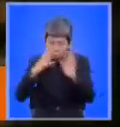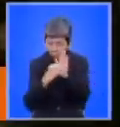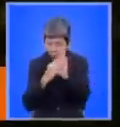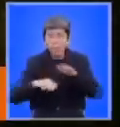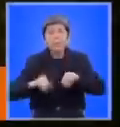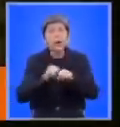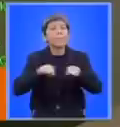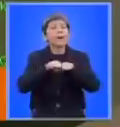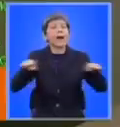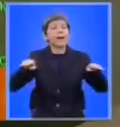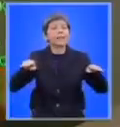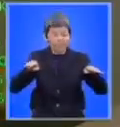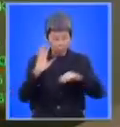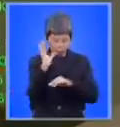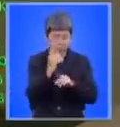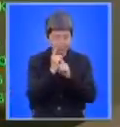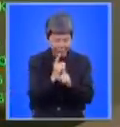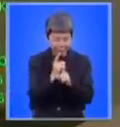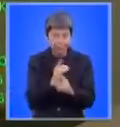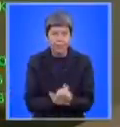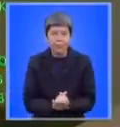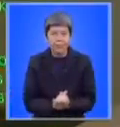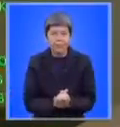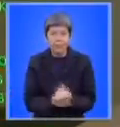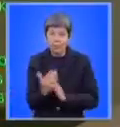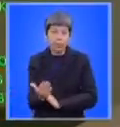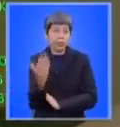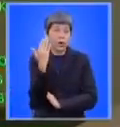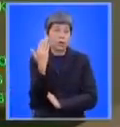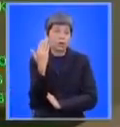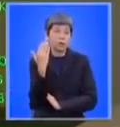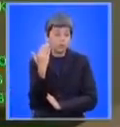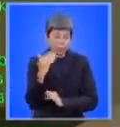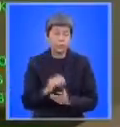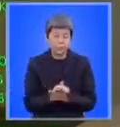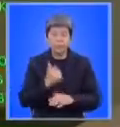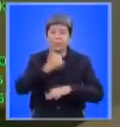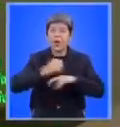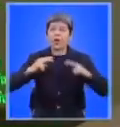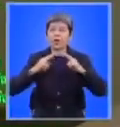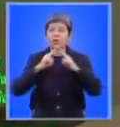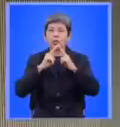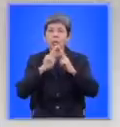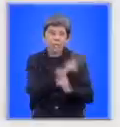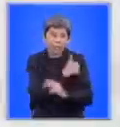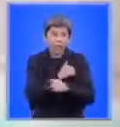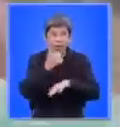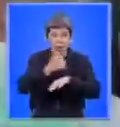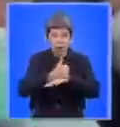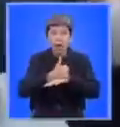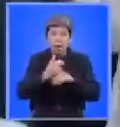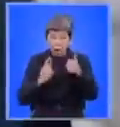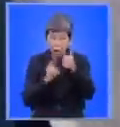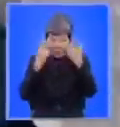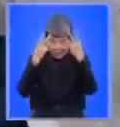มาตรฐานการรักษาระดับสากลค่ะเมื่อช่วงเช้าที่ผ่านมานะคะนายอนุทินชาญวีรกุลรองนายกรัฐมนตรีและรัฐมนตรีว่าการกระ